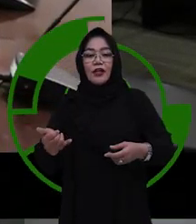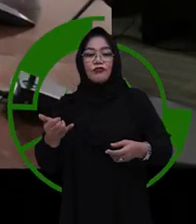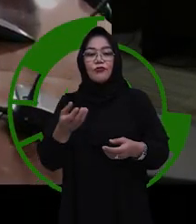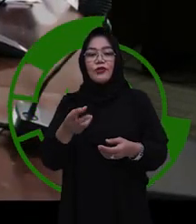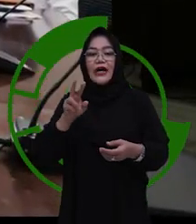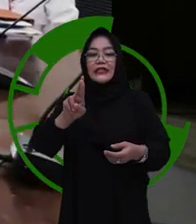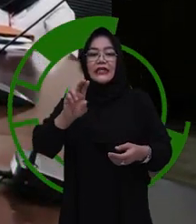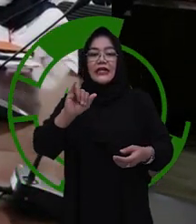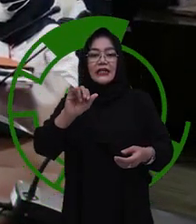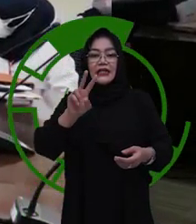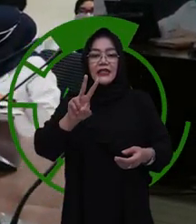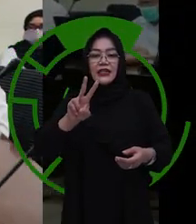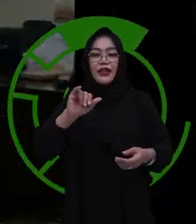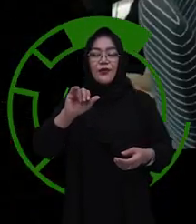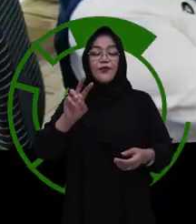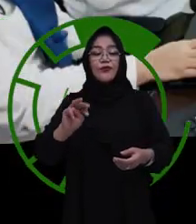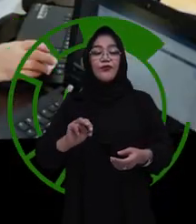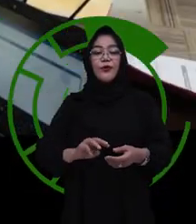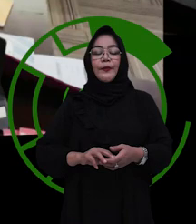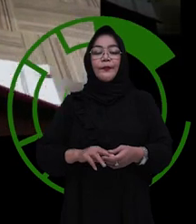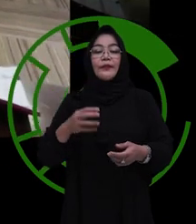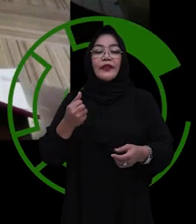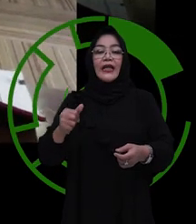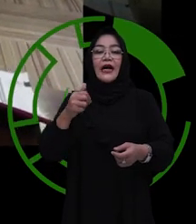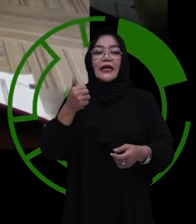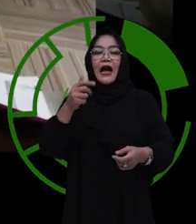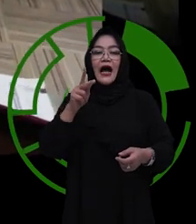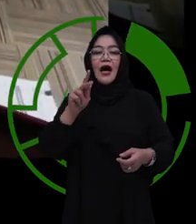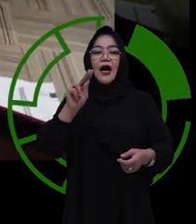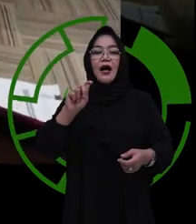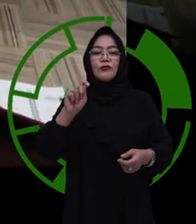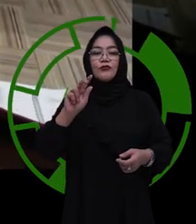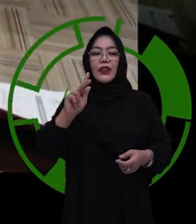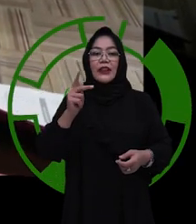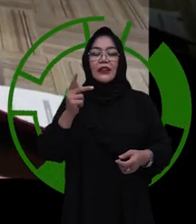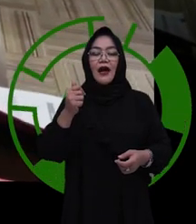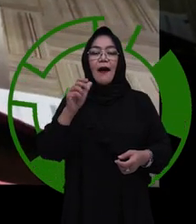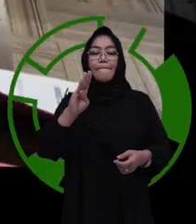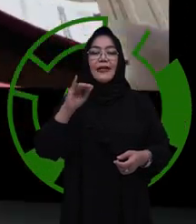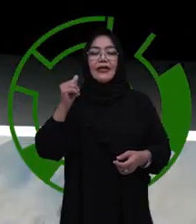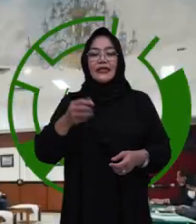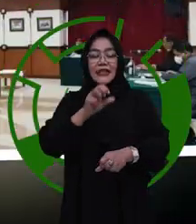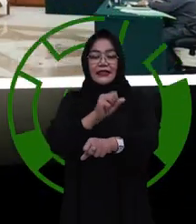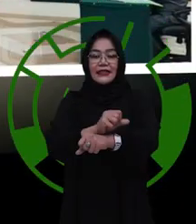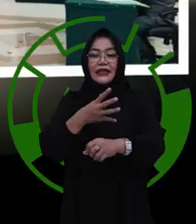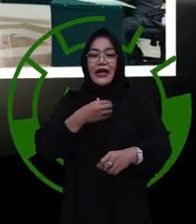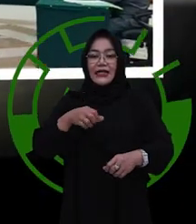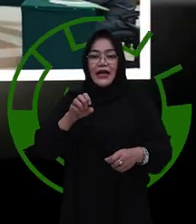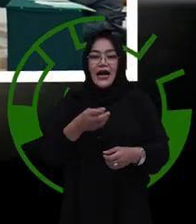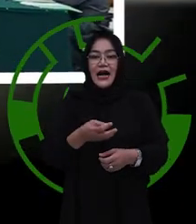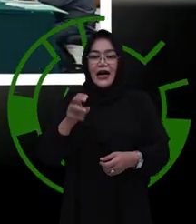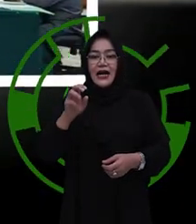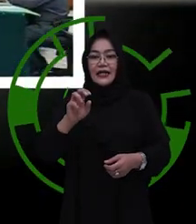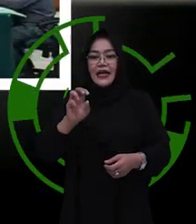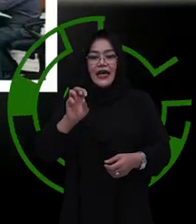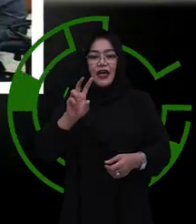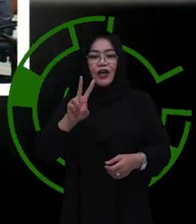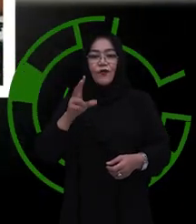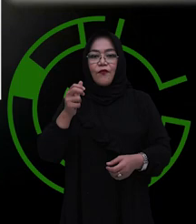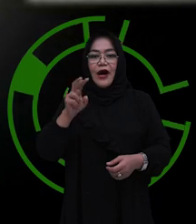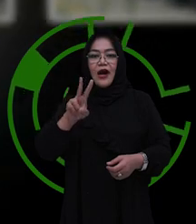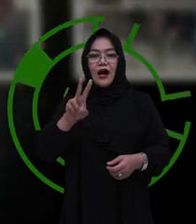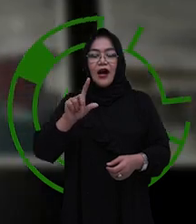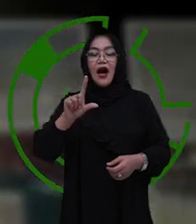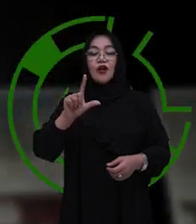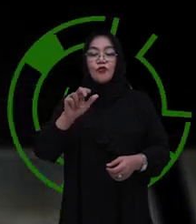kondisi. Melakukan pengelolaan akuntabilitas kinerja dengan selalu melakukan monitoring dan evaluasi kerja setiap